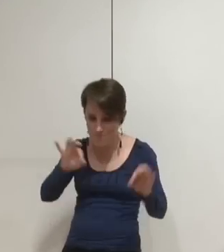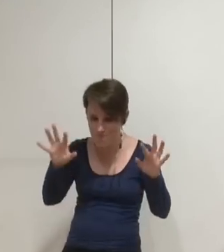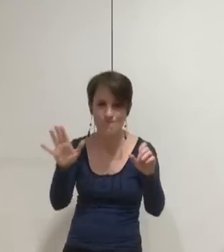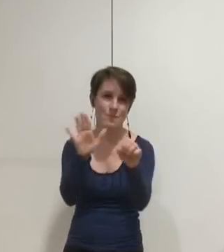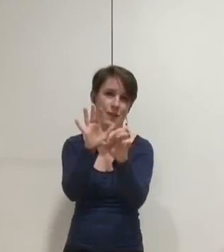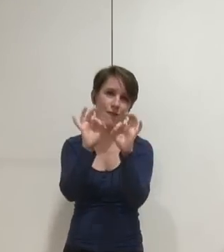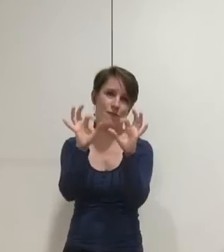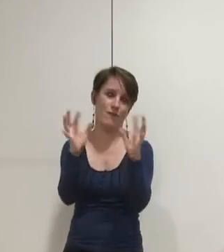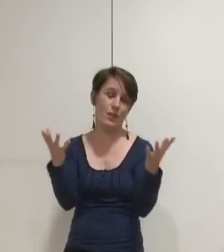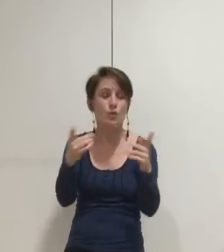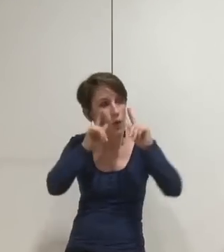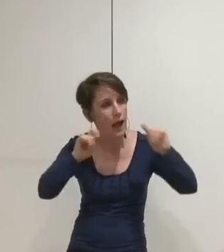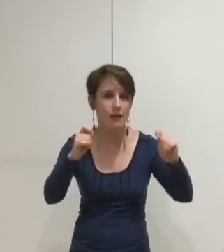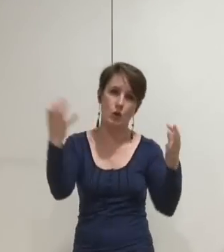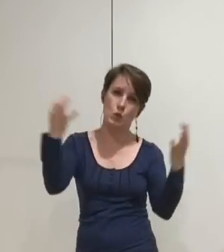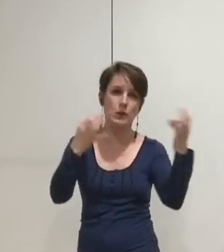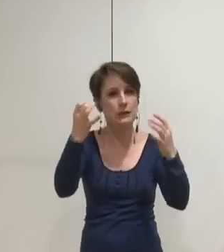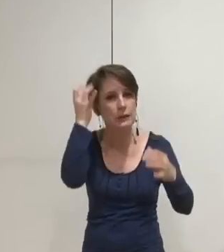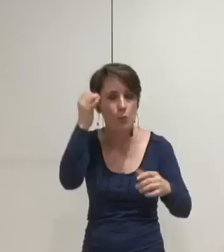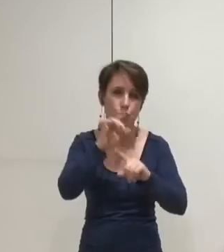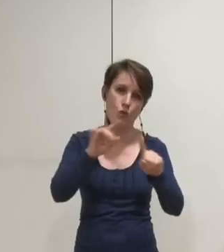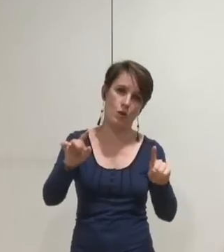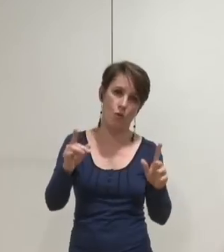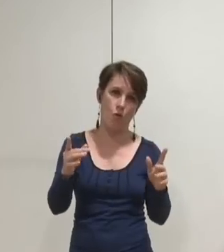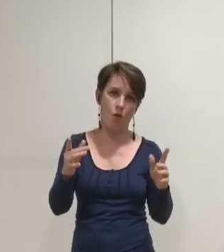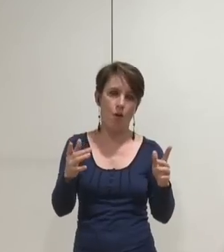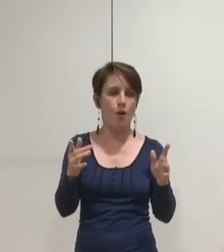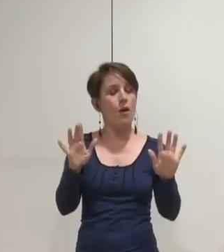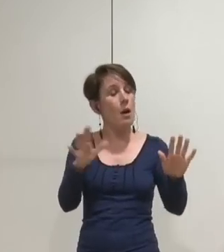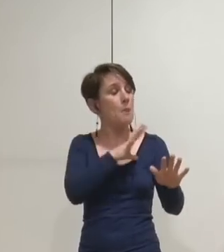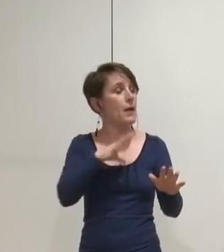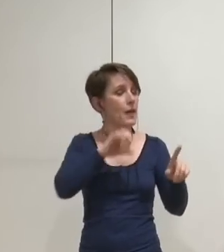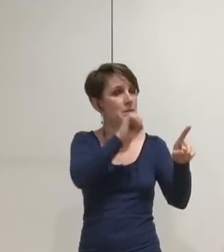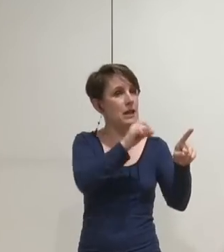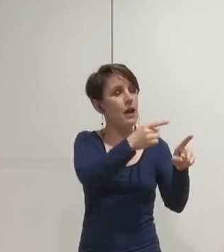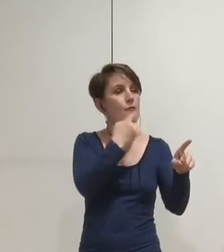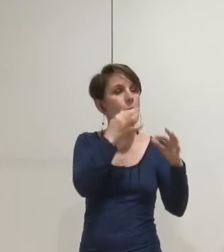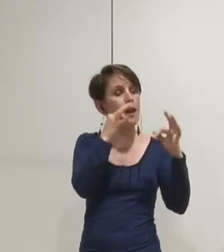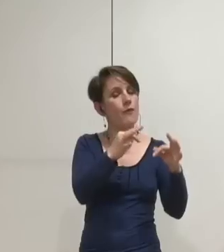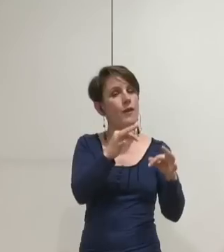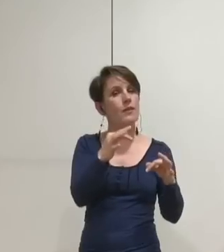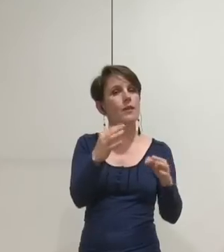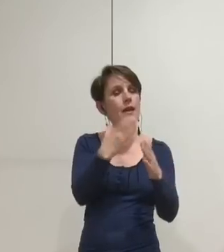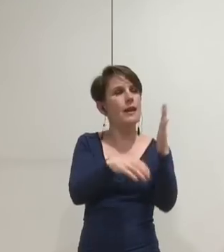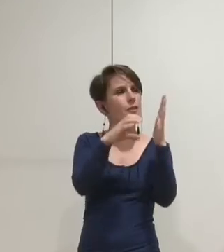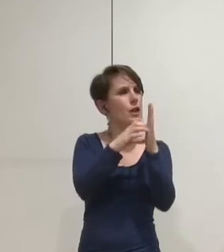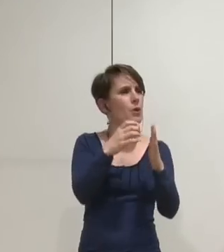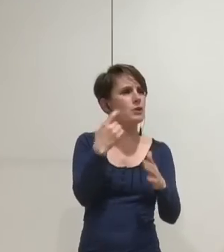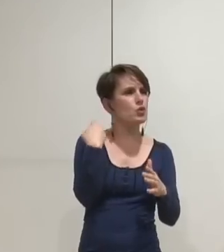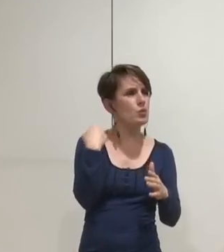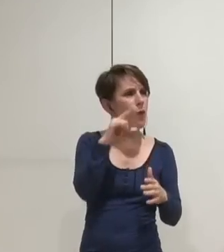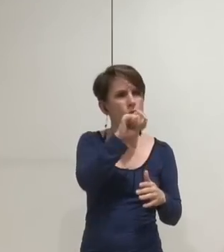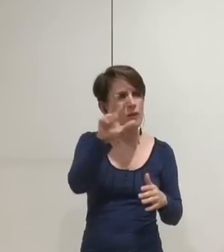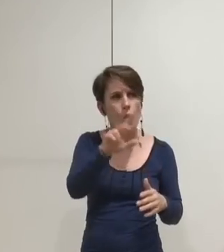attention à ce que l'on dit sur cette économie là du spectacle madame Sala vous parlez de la délibération numéro 23 je pense c'est pas de la libération numéro